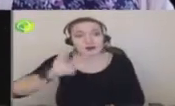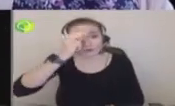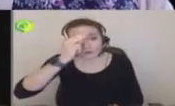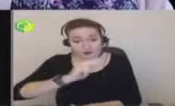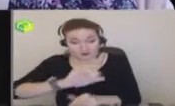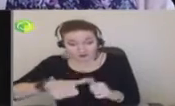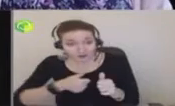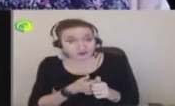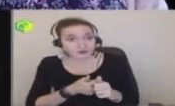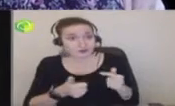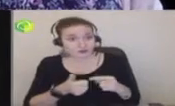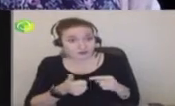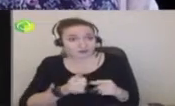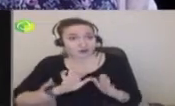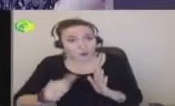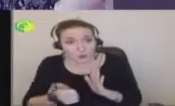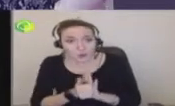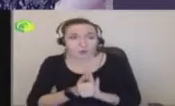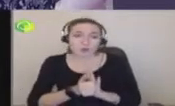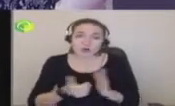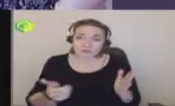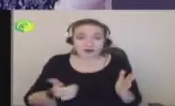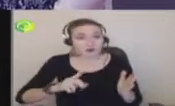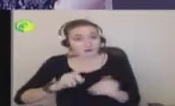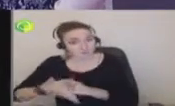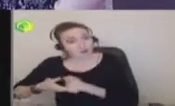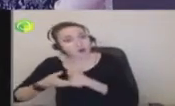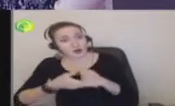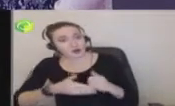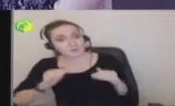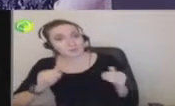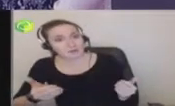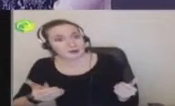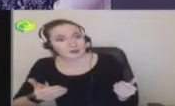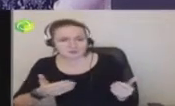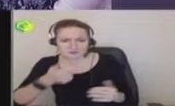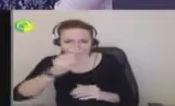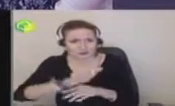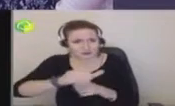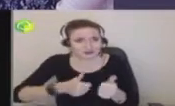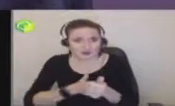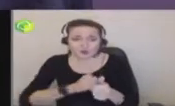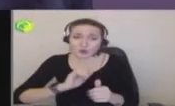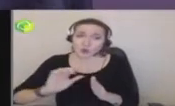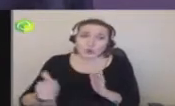aidants, bientôt, ou les aidés, bientôt, eh bien, vous avez un rôle éminent et c'est